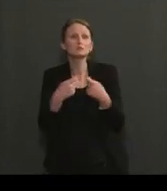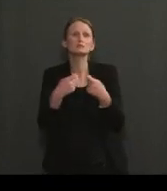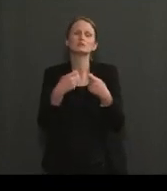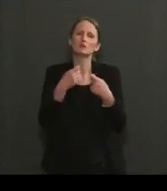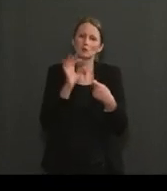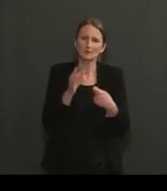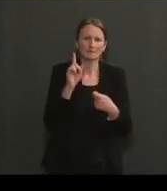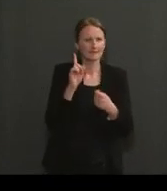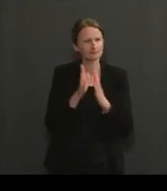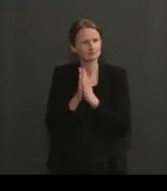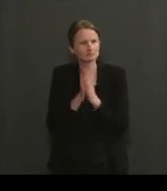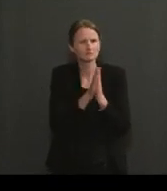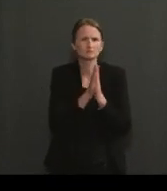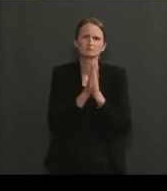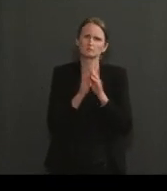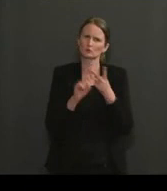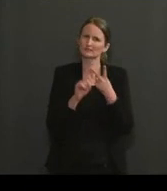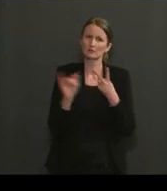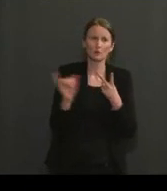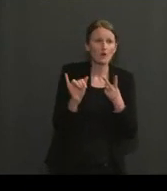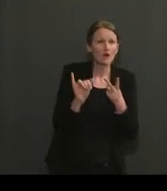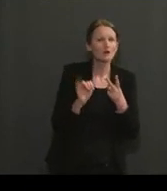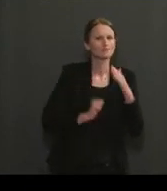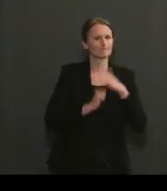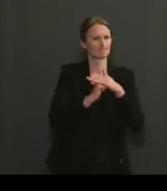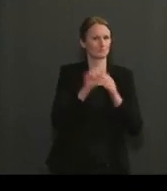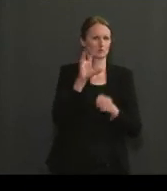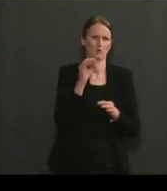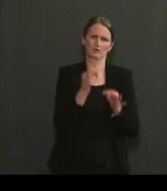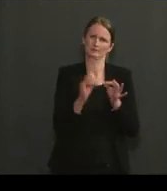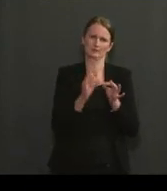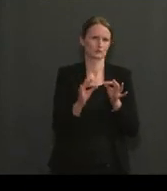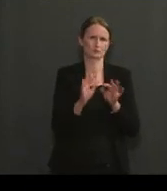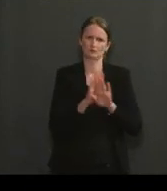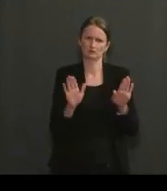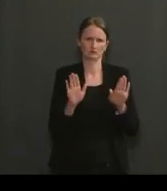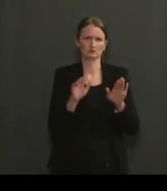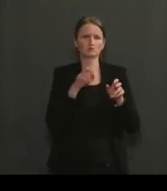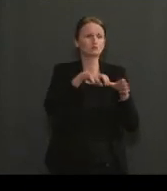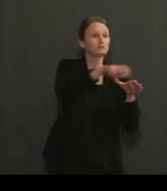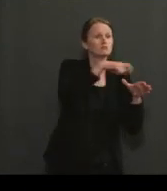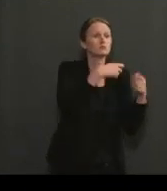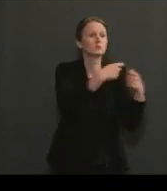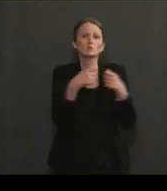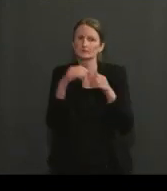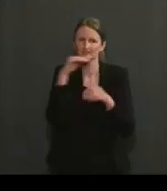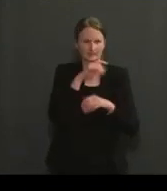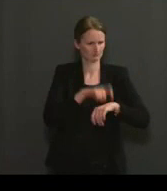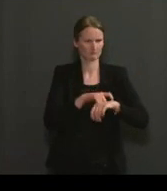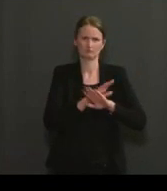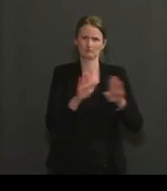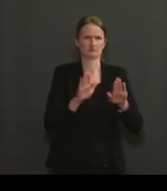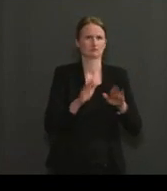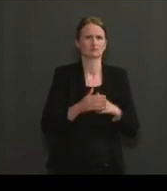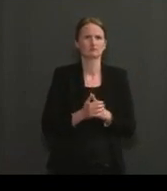d'achat au maximum. Chaque client peut ainsi être présent dans le magasin pendant 30 minutes. Ce délai n'entre pas en application si le